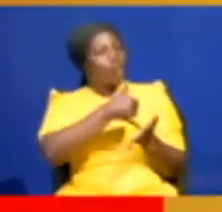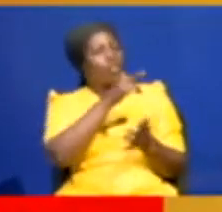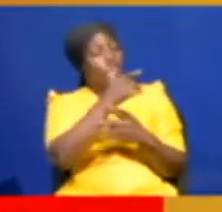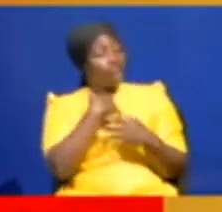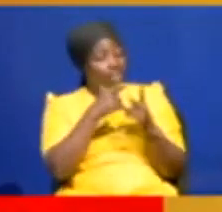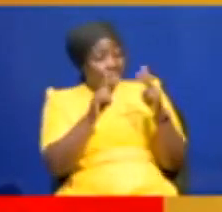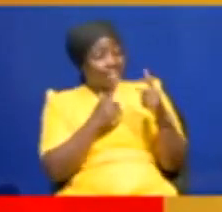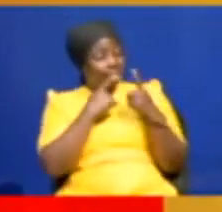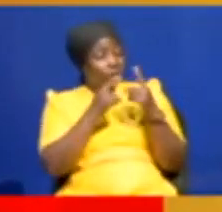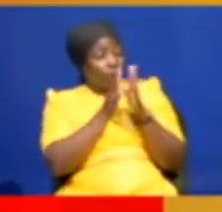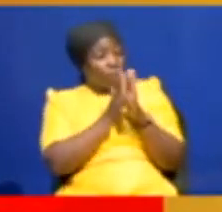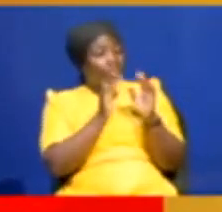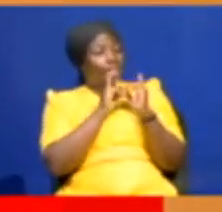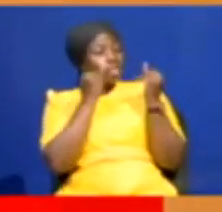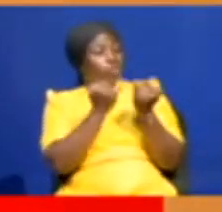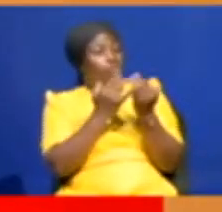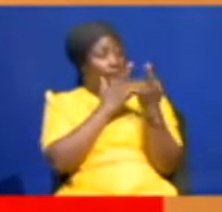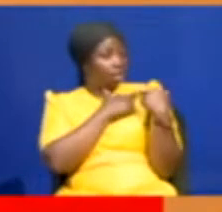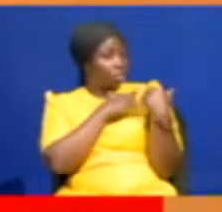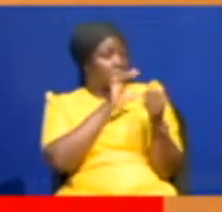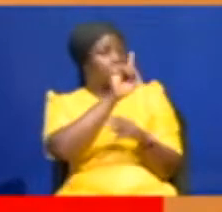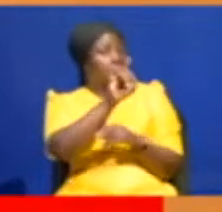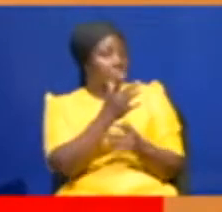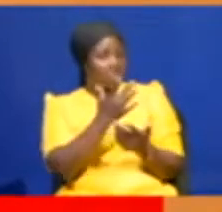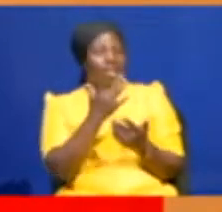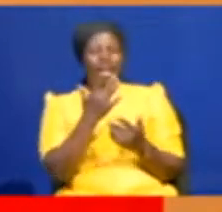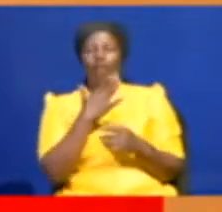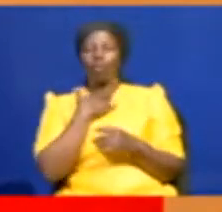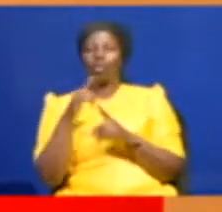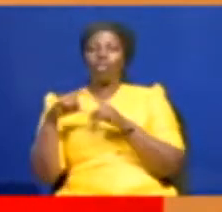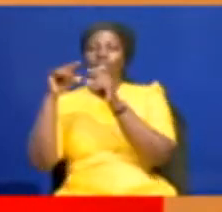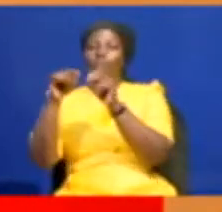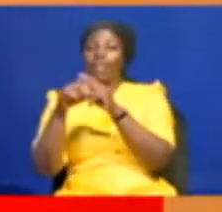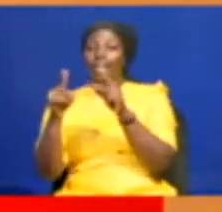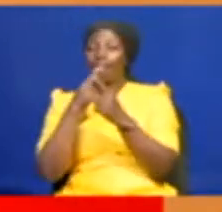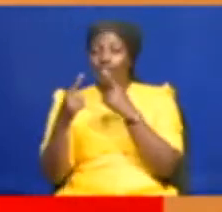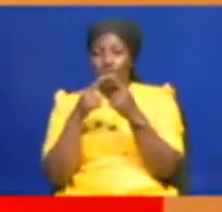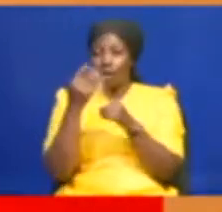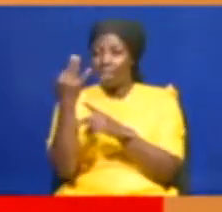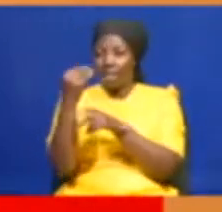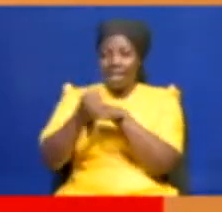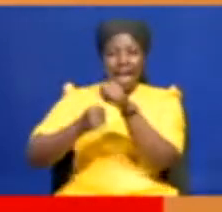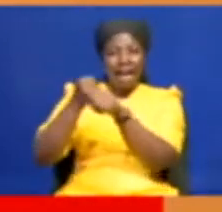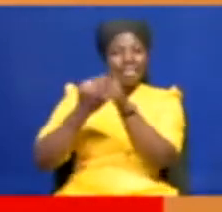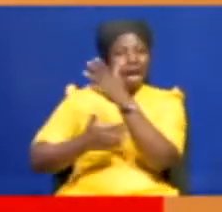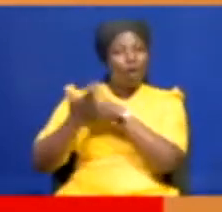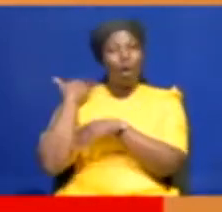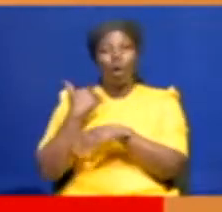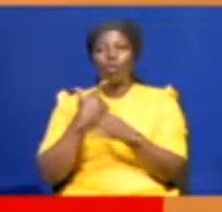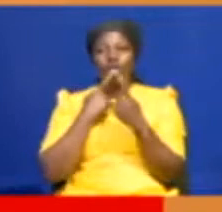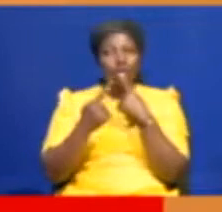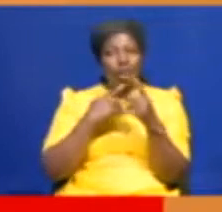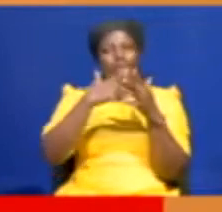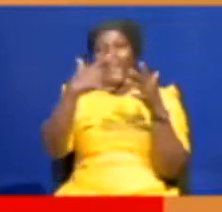husika? Wacha niseme tulianza haya mazungumzo miaka tatu iliyoisha, na tulizungumza sana kuhusu